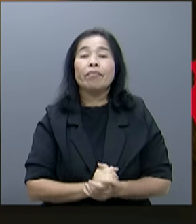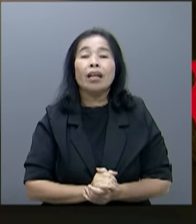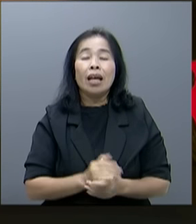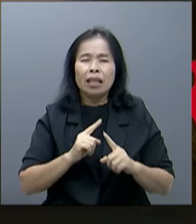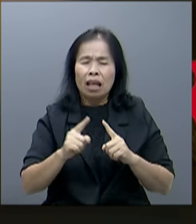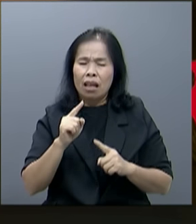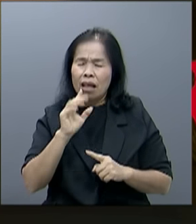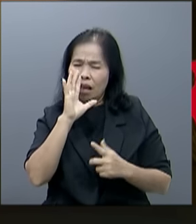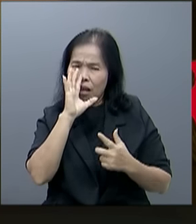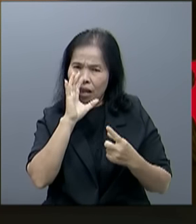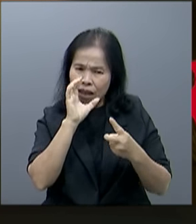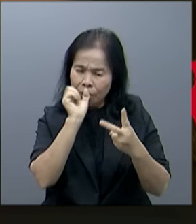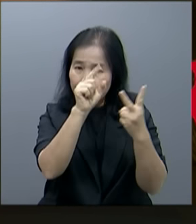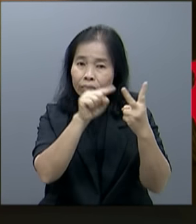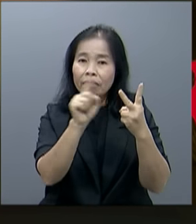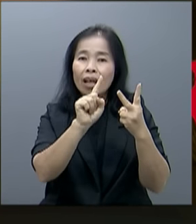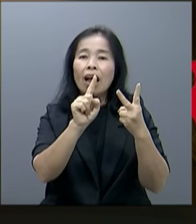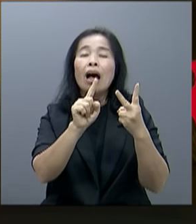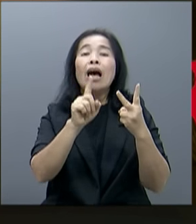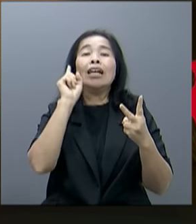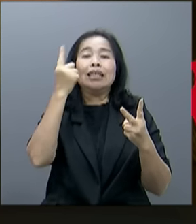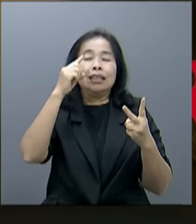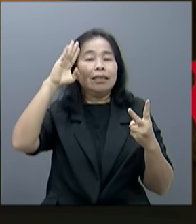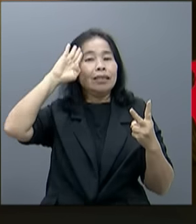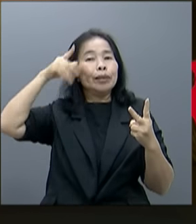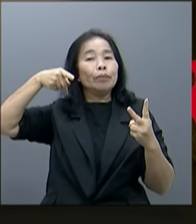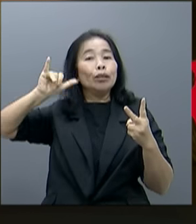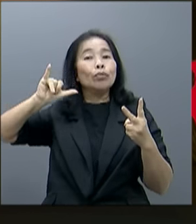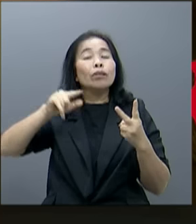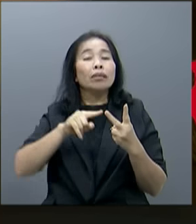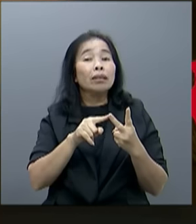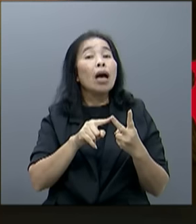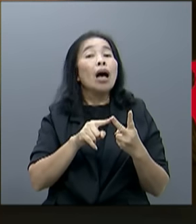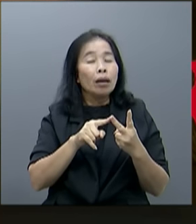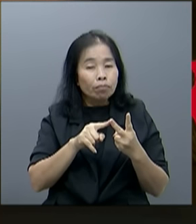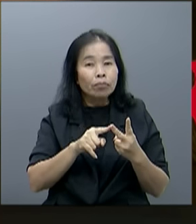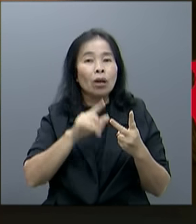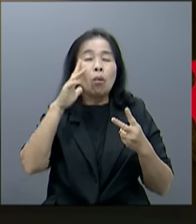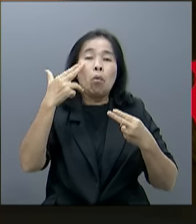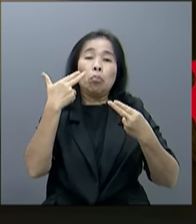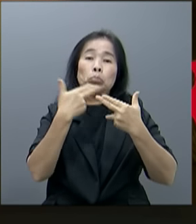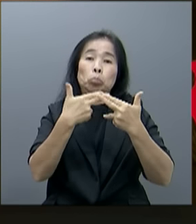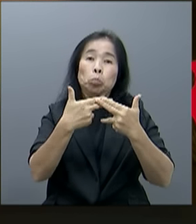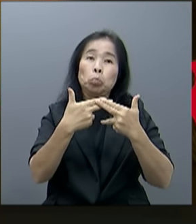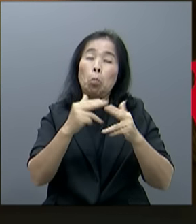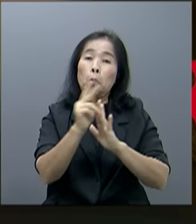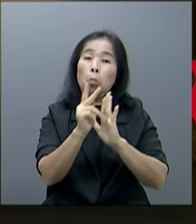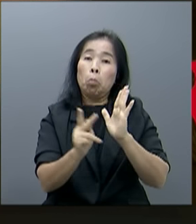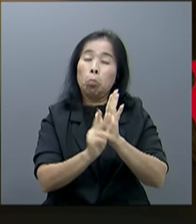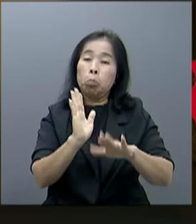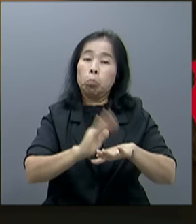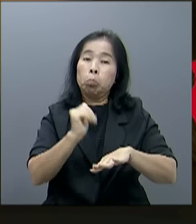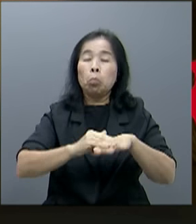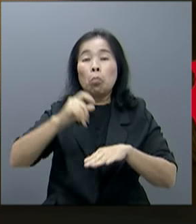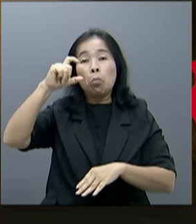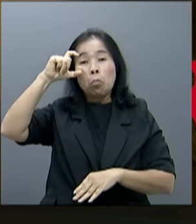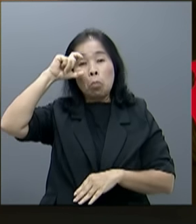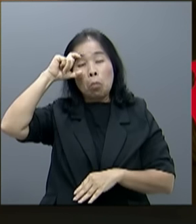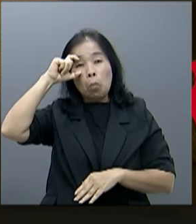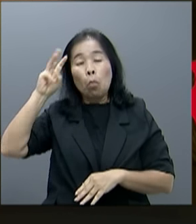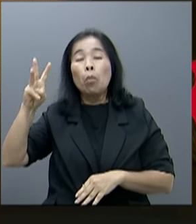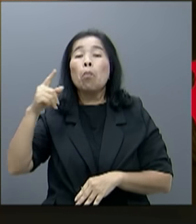องจับตาดูนั่นก็คือลุงตู่พลเอกประยุทธ์จันทร์โอชาด้วยปรมาจารย์ด้านกฎหมายวิษณุเครืองามชี้ว่ายังคงส